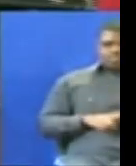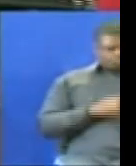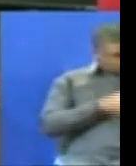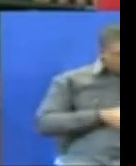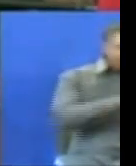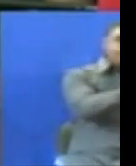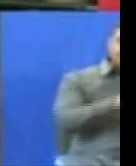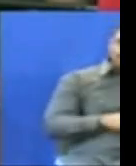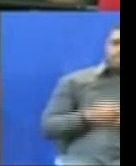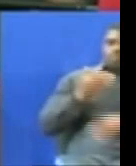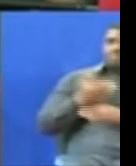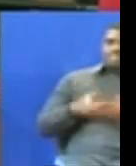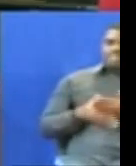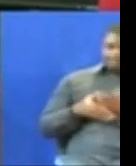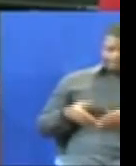barabara, ujenzi wa madaraja.